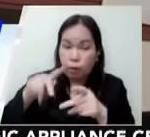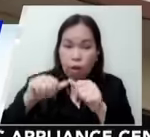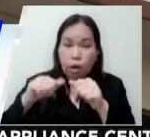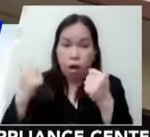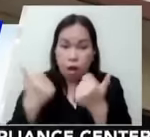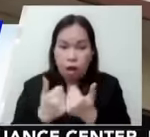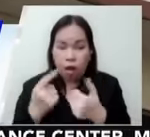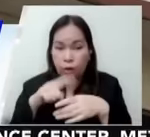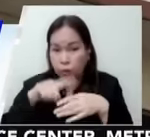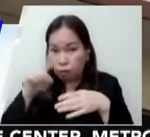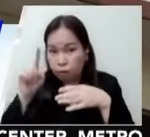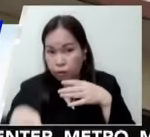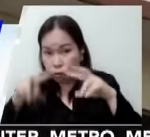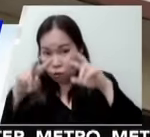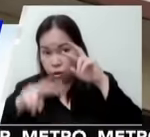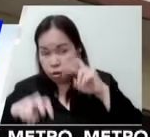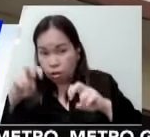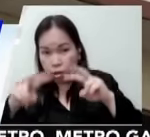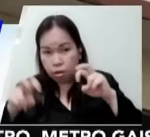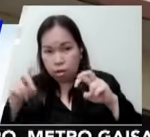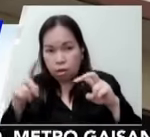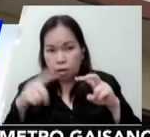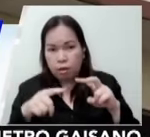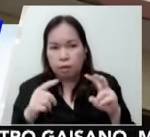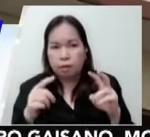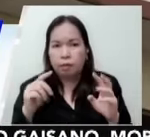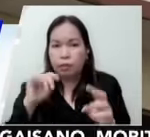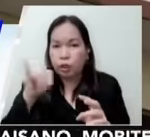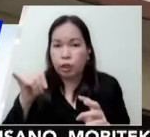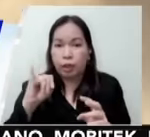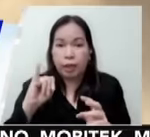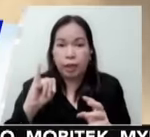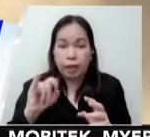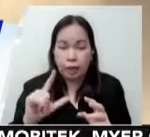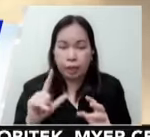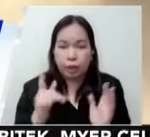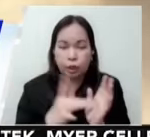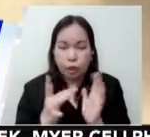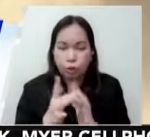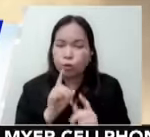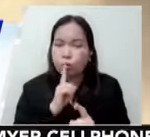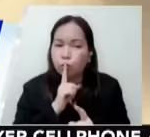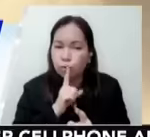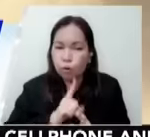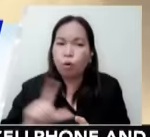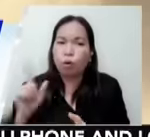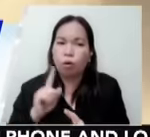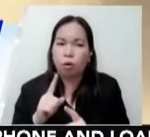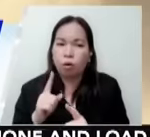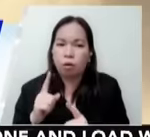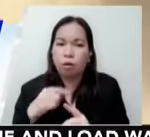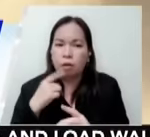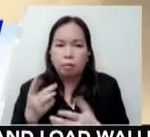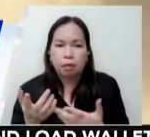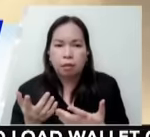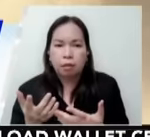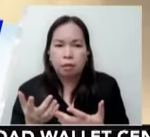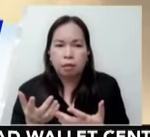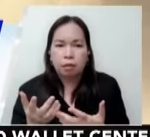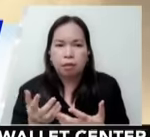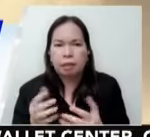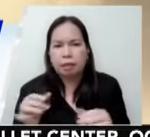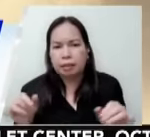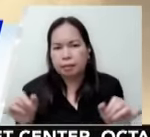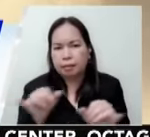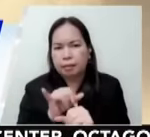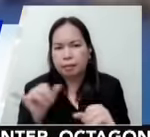imbestigasyon ng Jesus is Lord Colleges Foundation Incorporated at hindi raw ito naiiba sa resulta ng kanilang